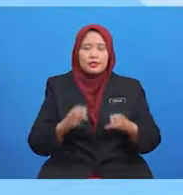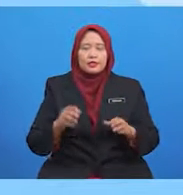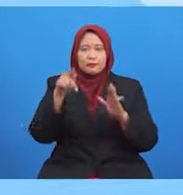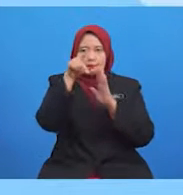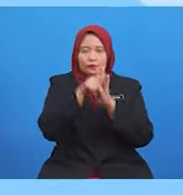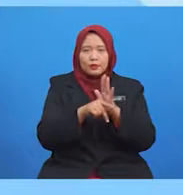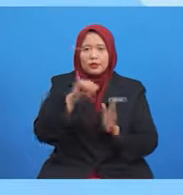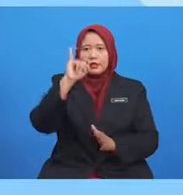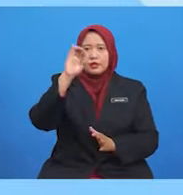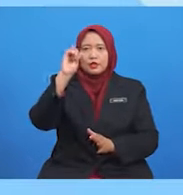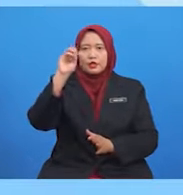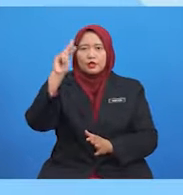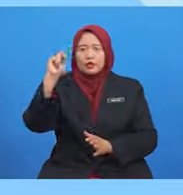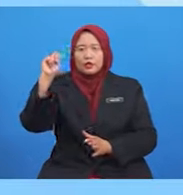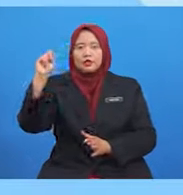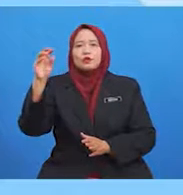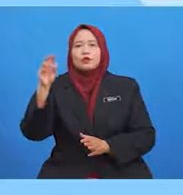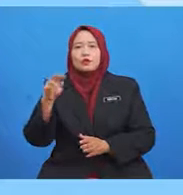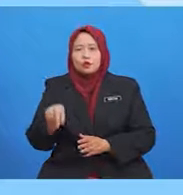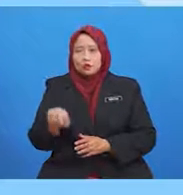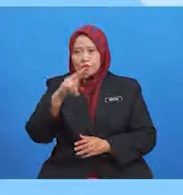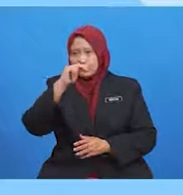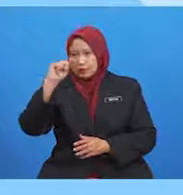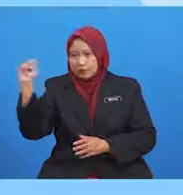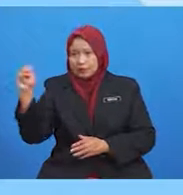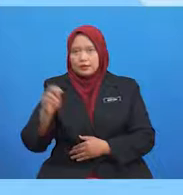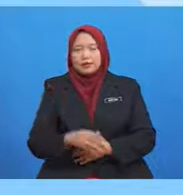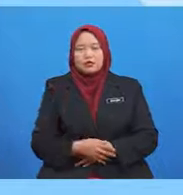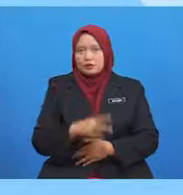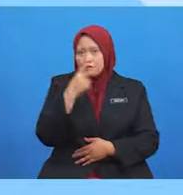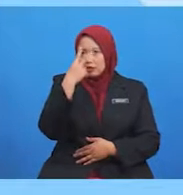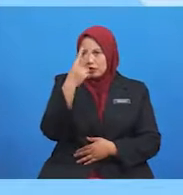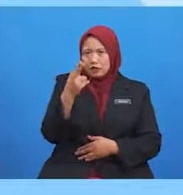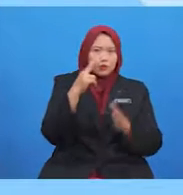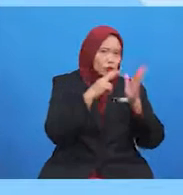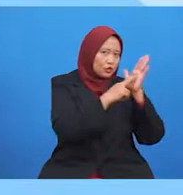Ya, seperti dalam rajah, anda semua perhatikan sekarang ini.